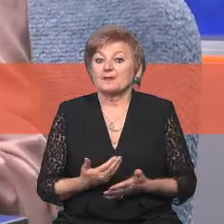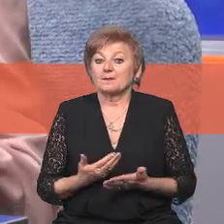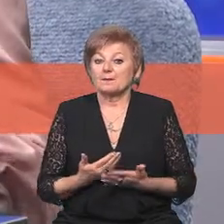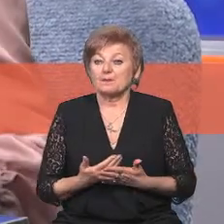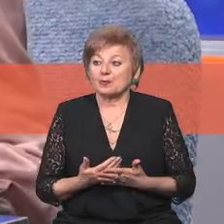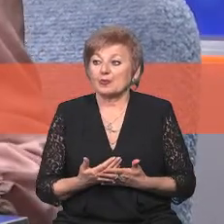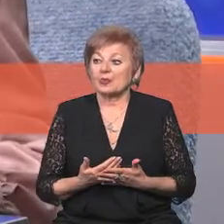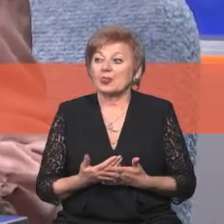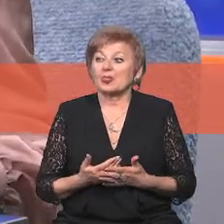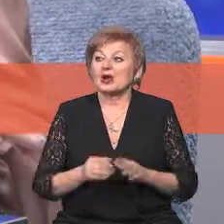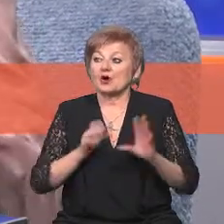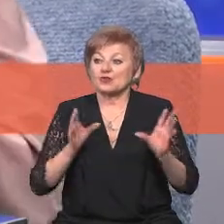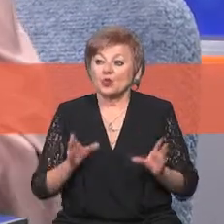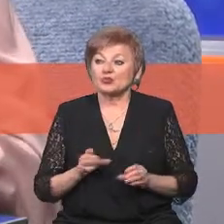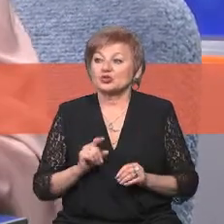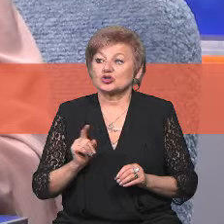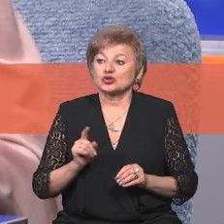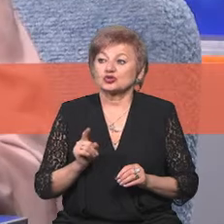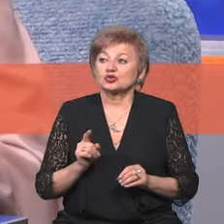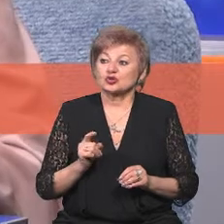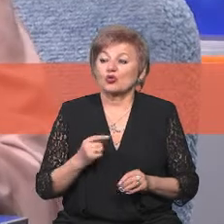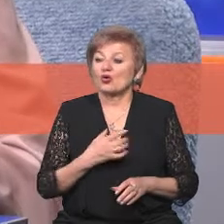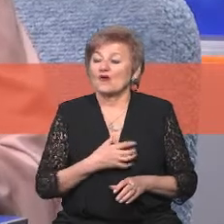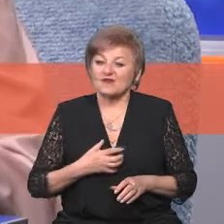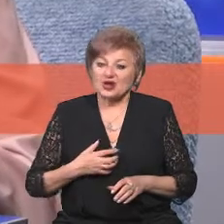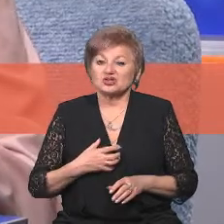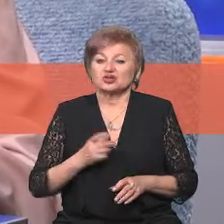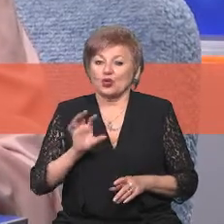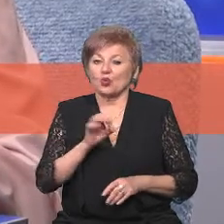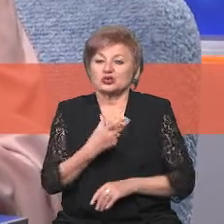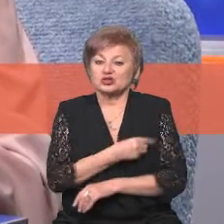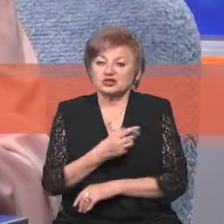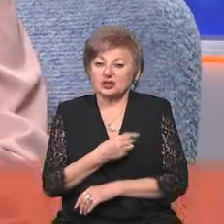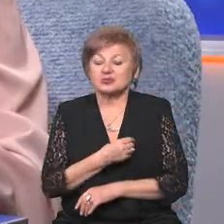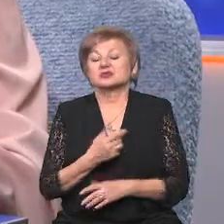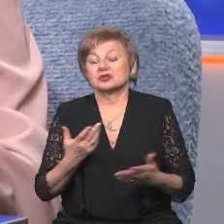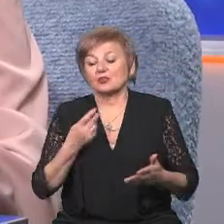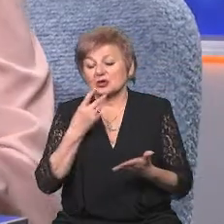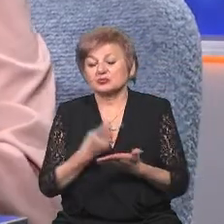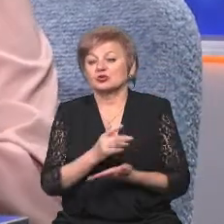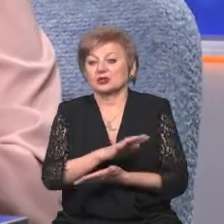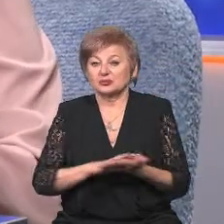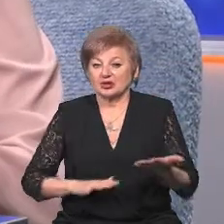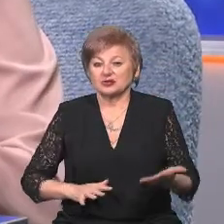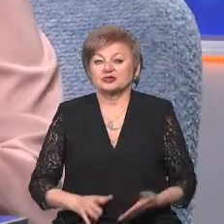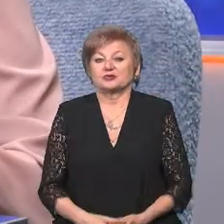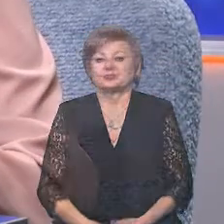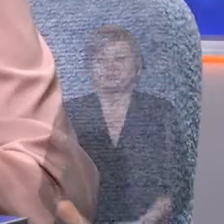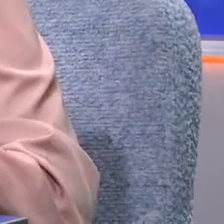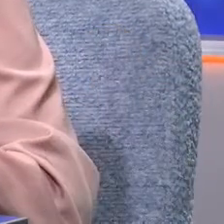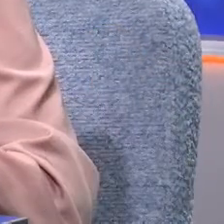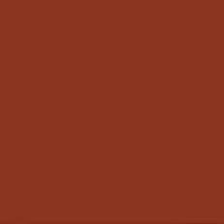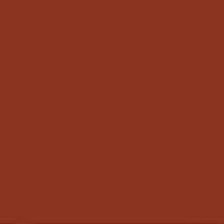подіями і взагалі за процесом і важливістю щеплення і вакцинації. Будемо прощатися, побачимося на Суспільному.